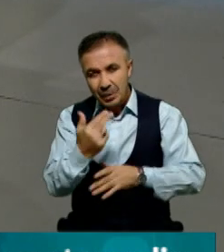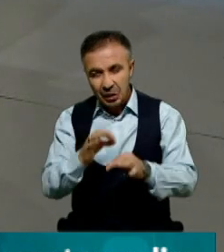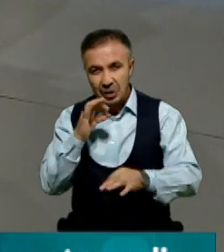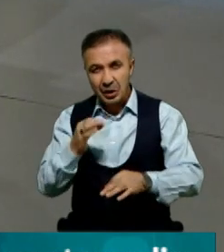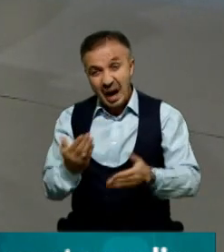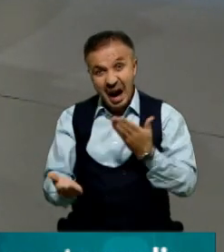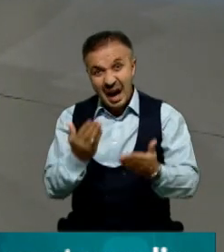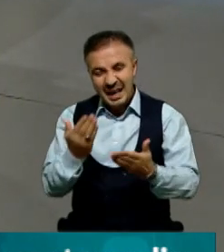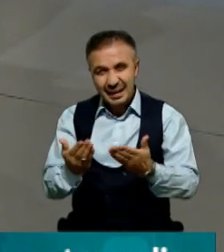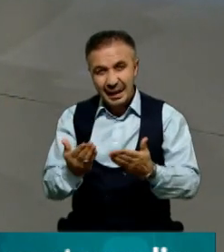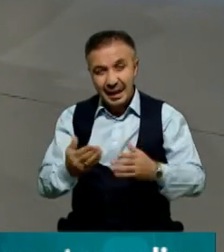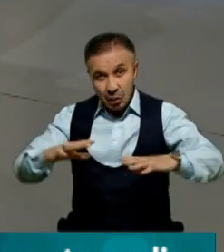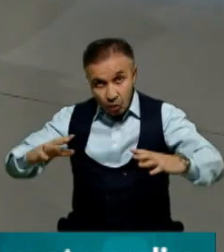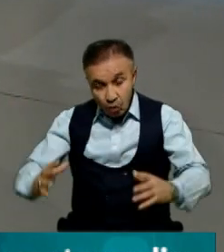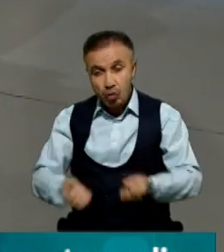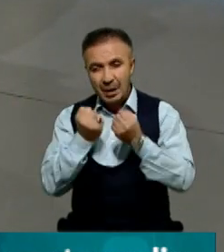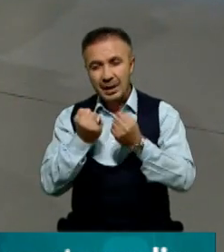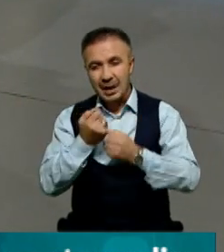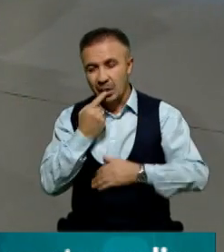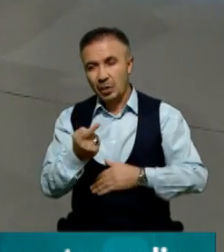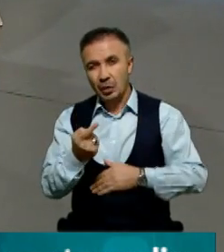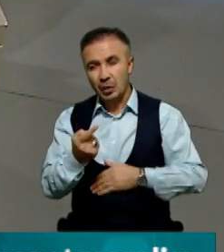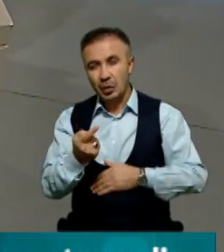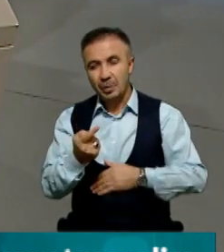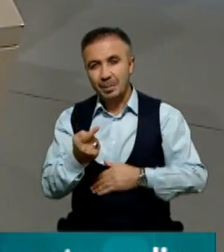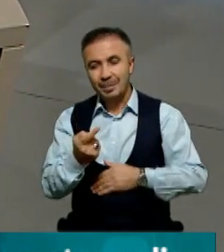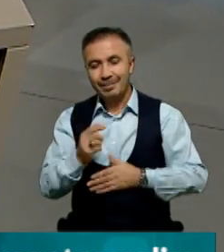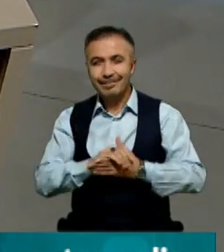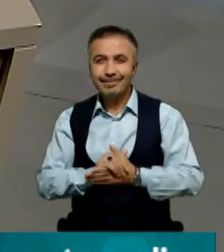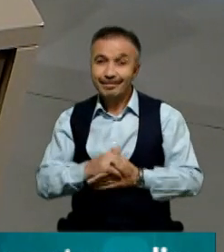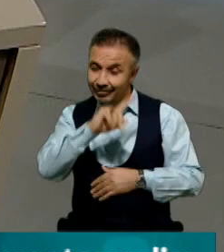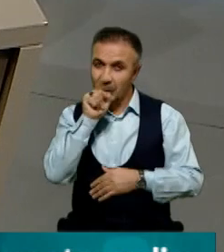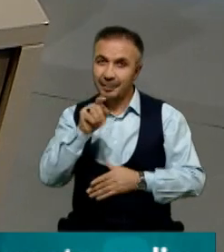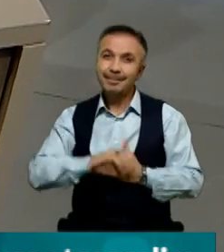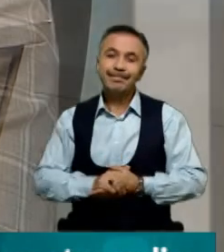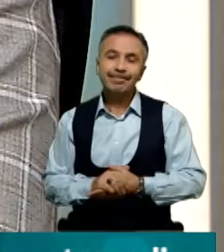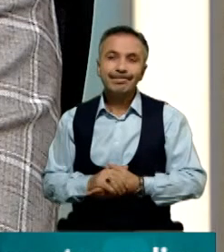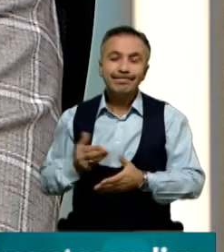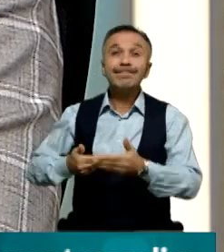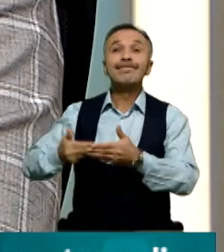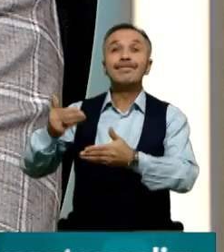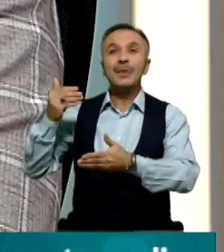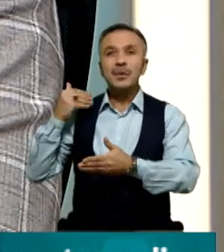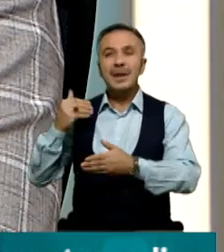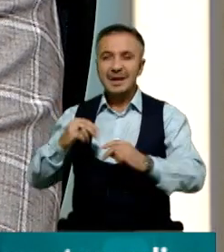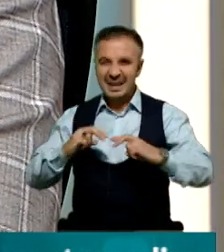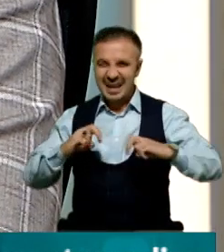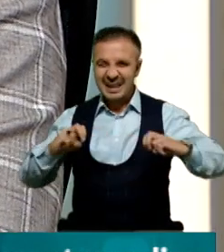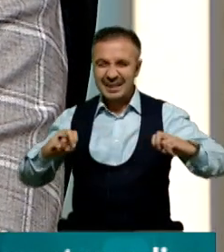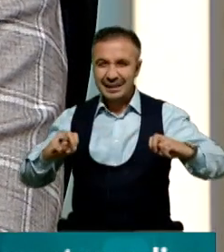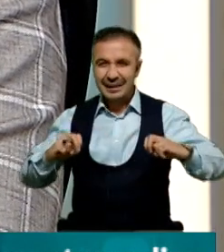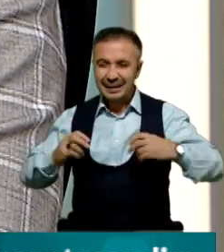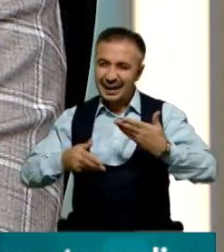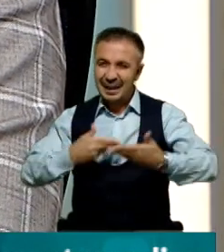günahkara şefaat edebilecek mi Evet şimdi he evvela detaya girmeyelim